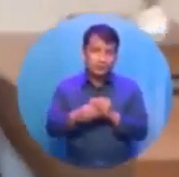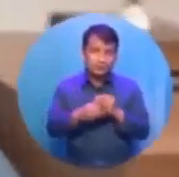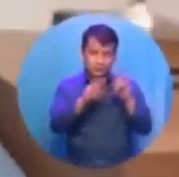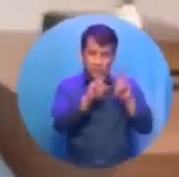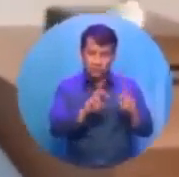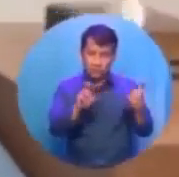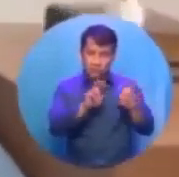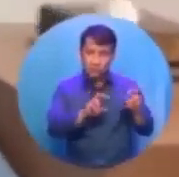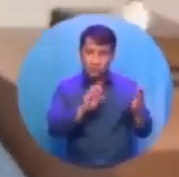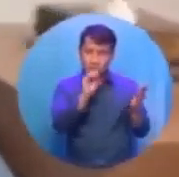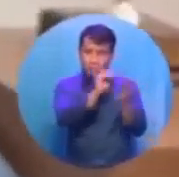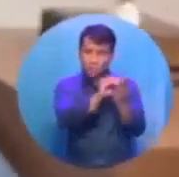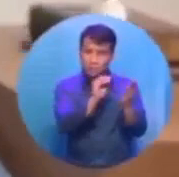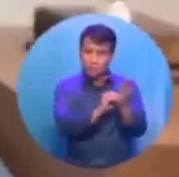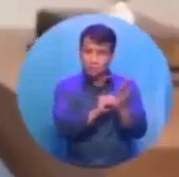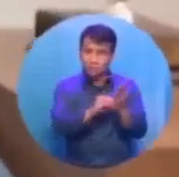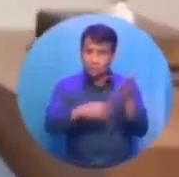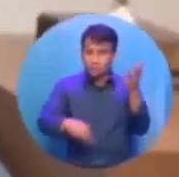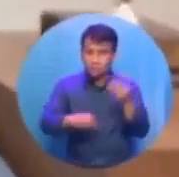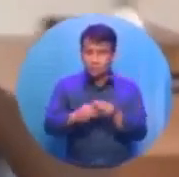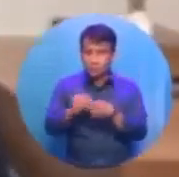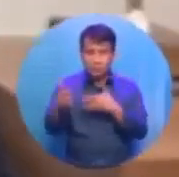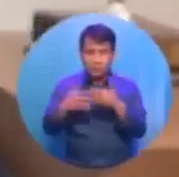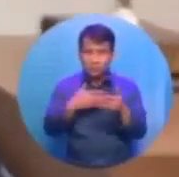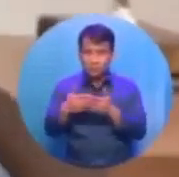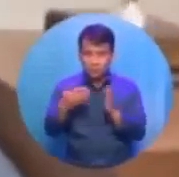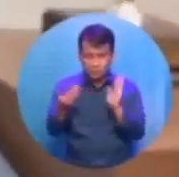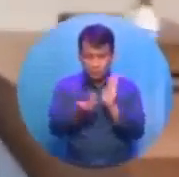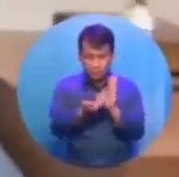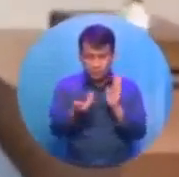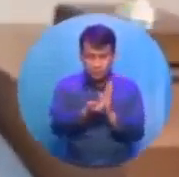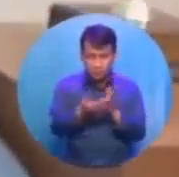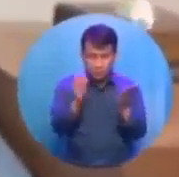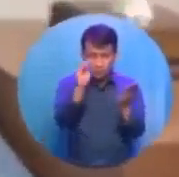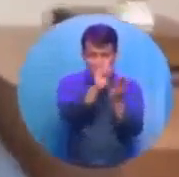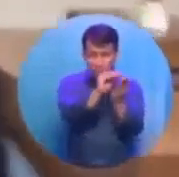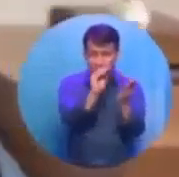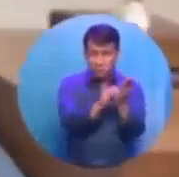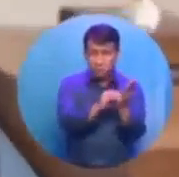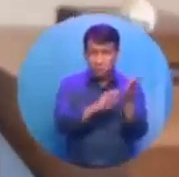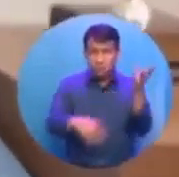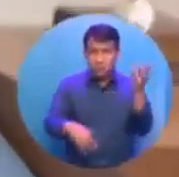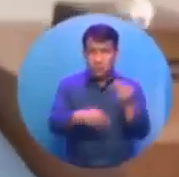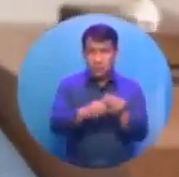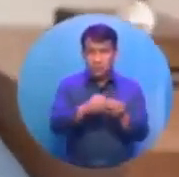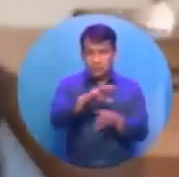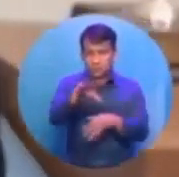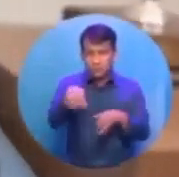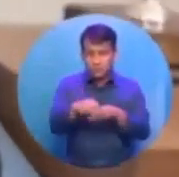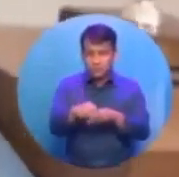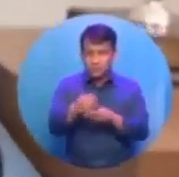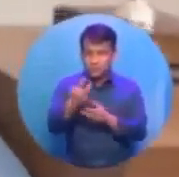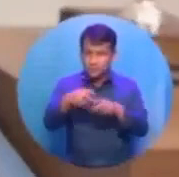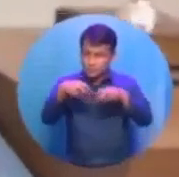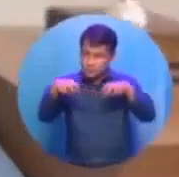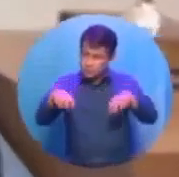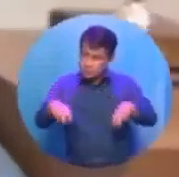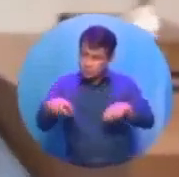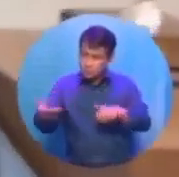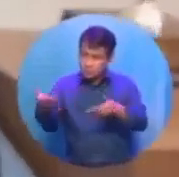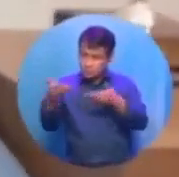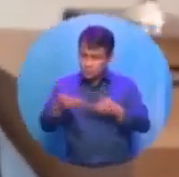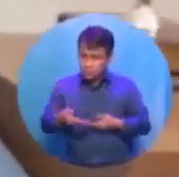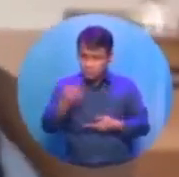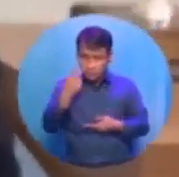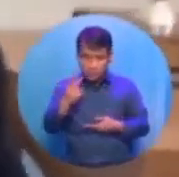inquest proceeding lahat po ng evidence na hawak nyo. Kasi ang purpose po ng inquest is in one sitting, madedetermine po ni fiscal kung may